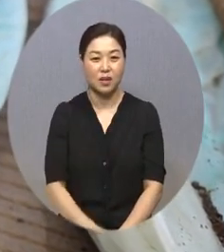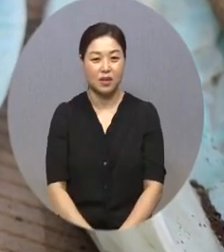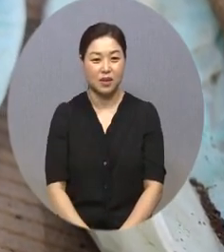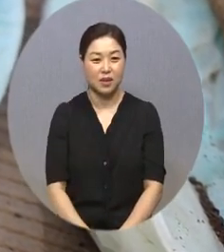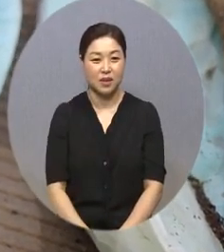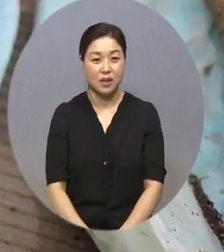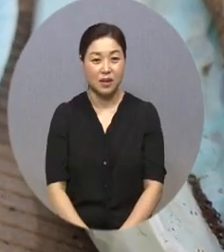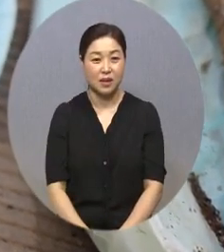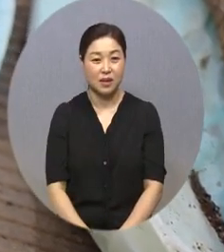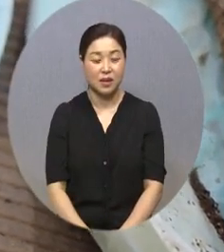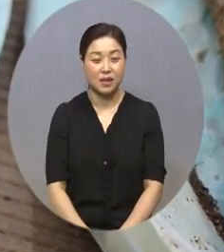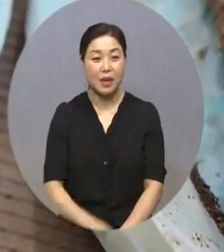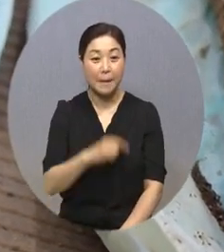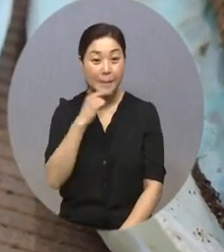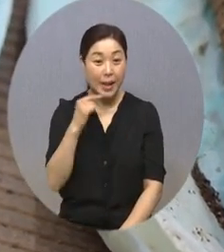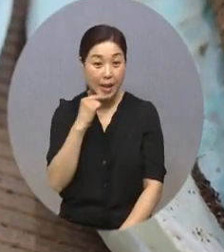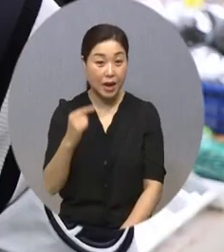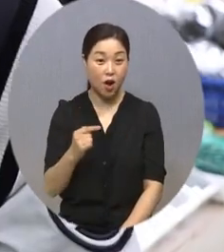맛나답니다